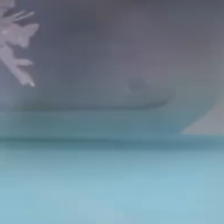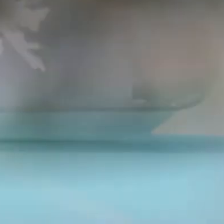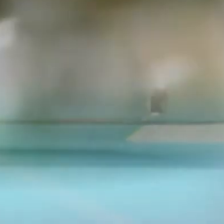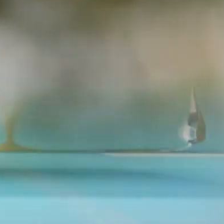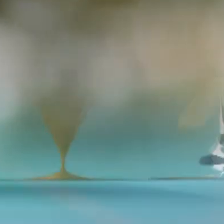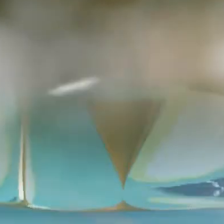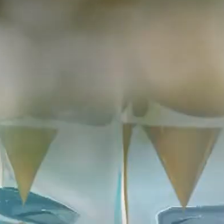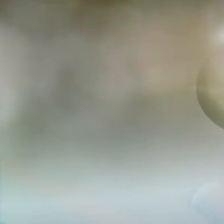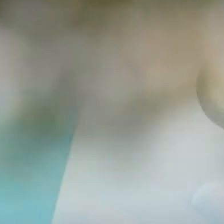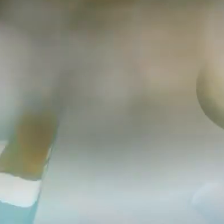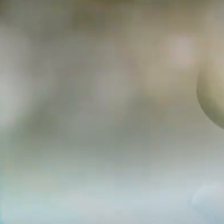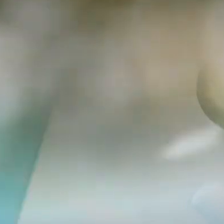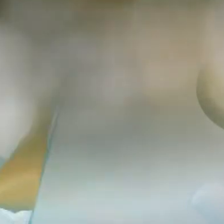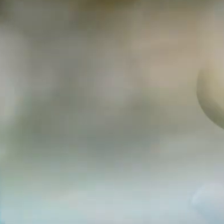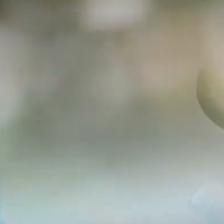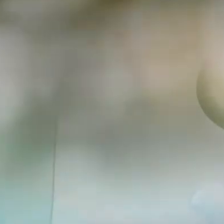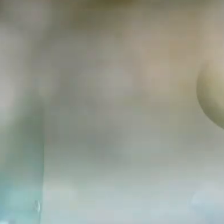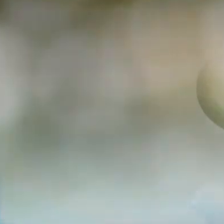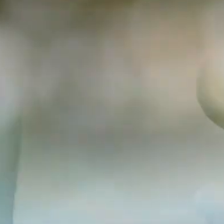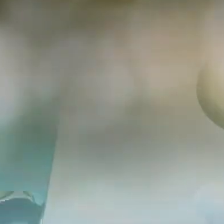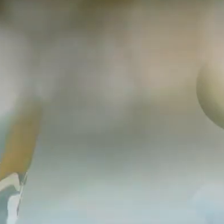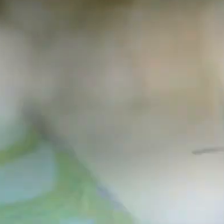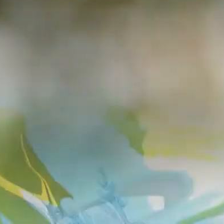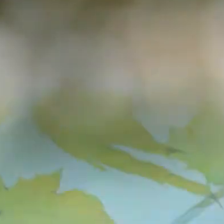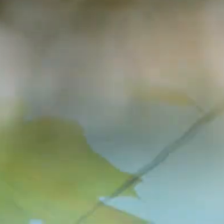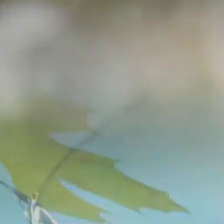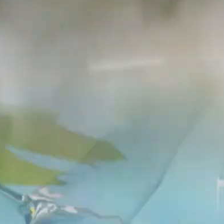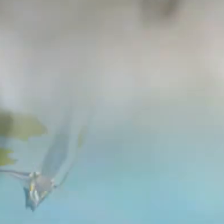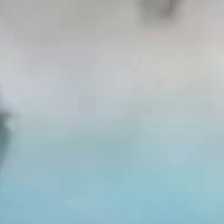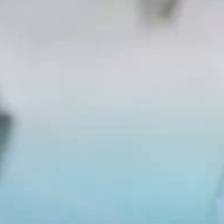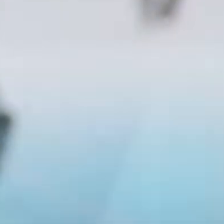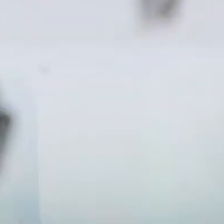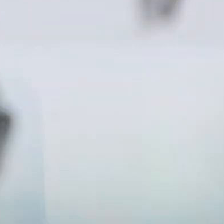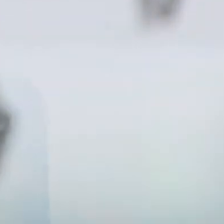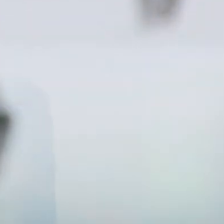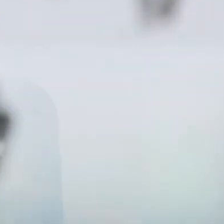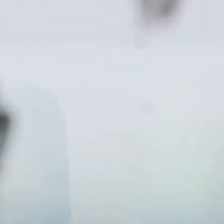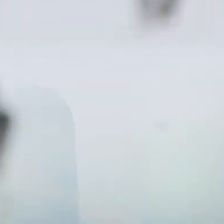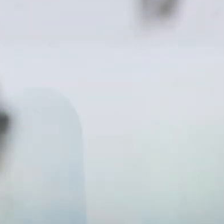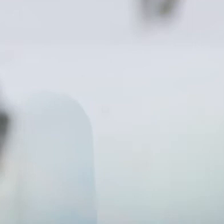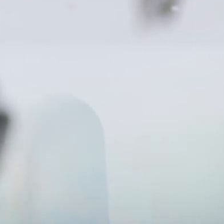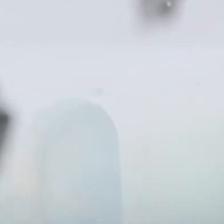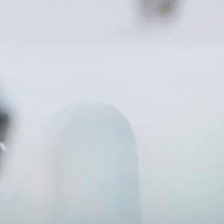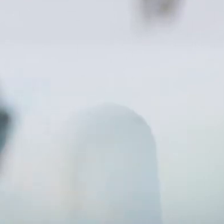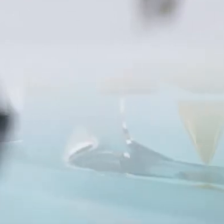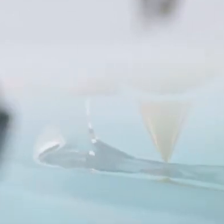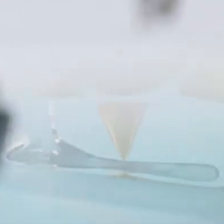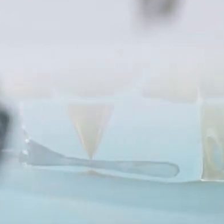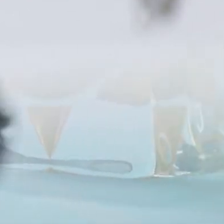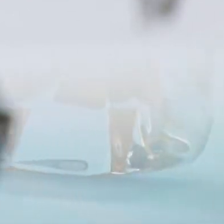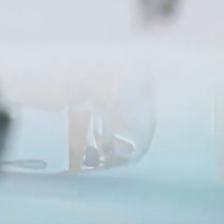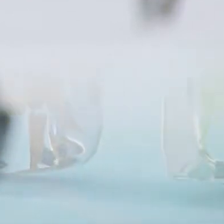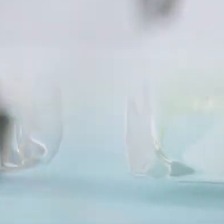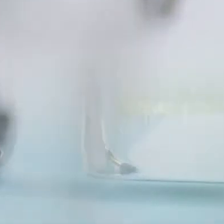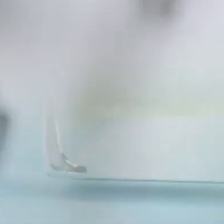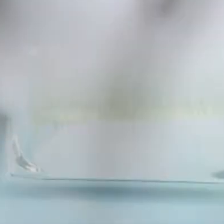геомагнитных хваляваний. Узыход Солнца у 8 годин 50 хвилин, заход у 18.28.